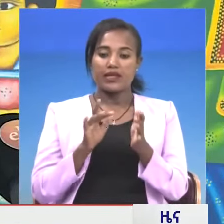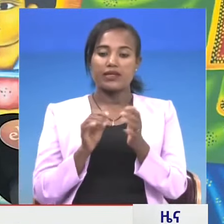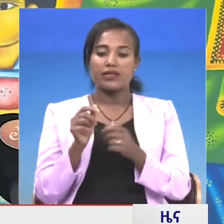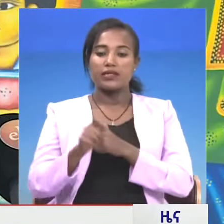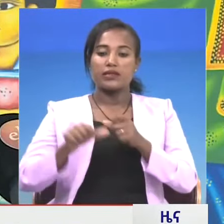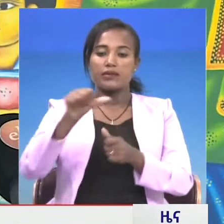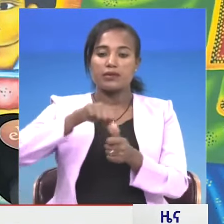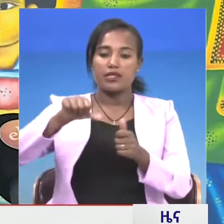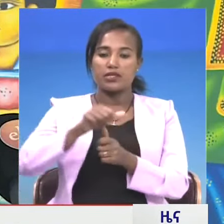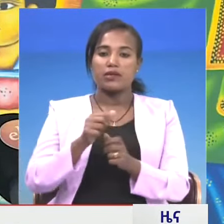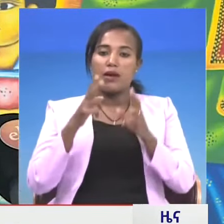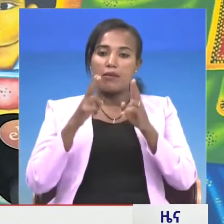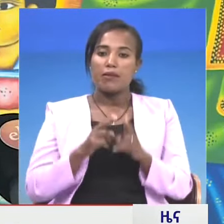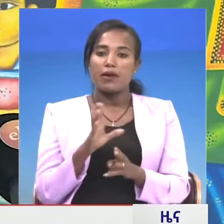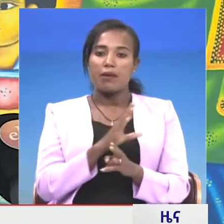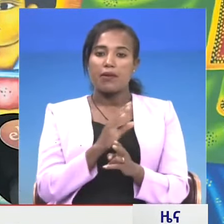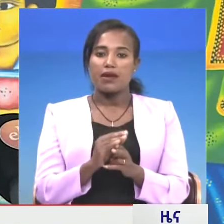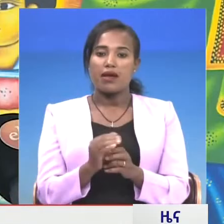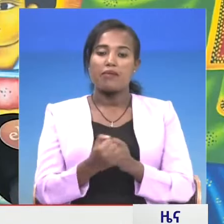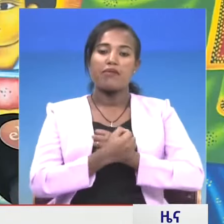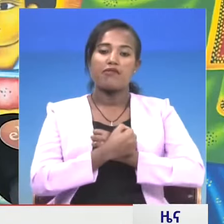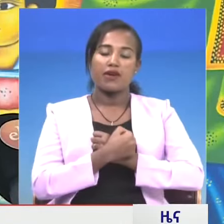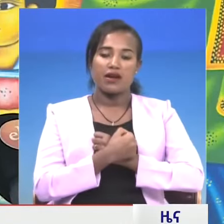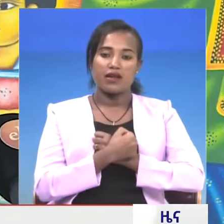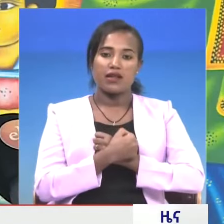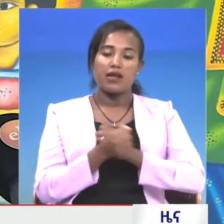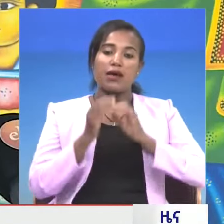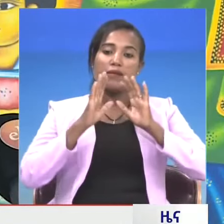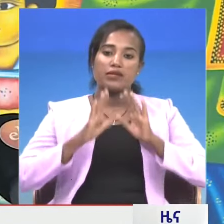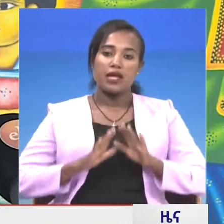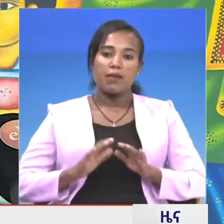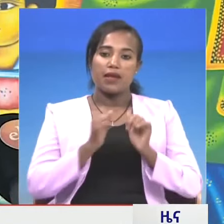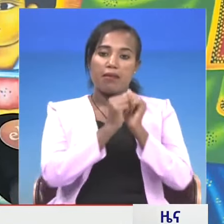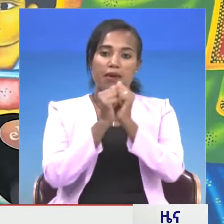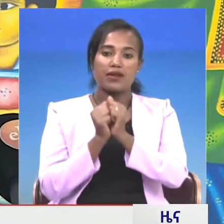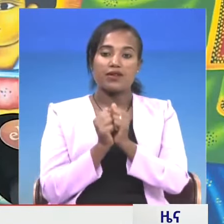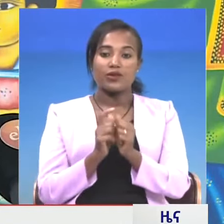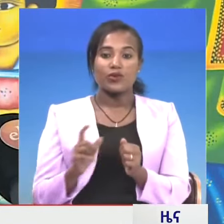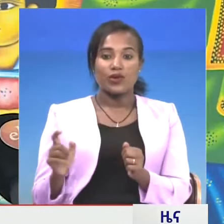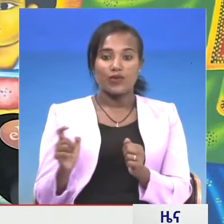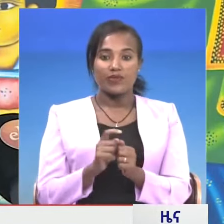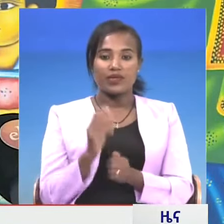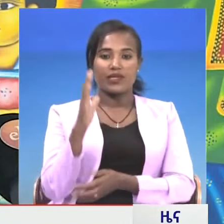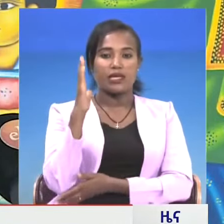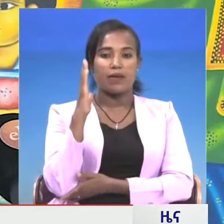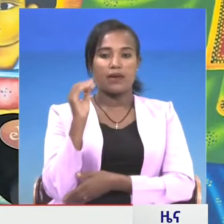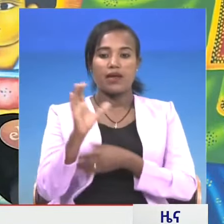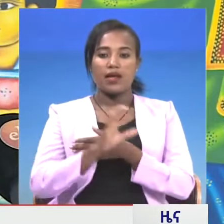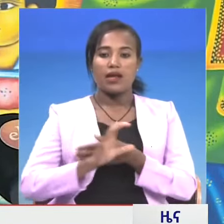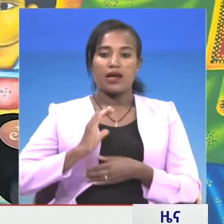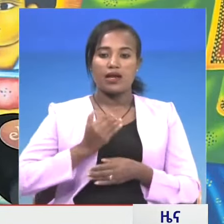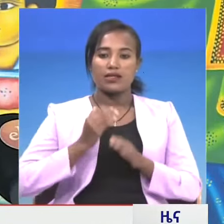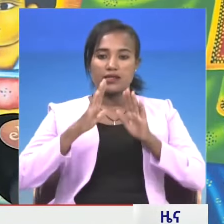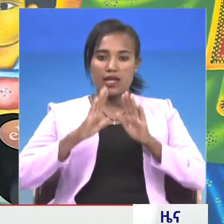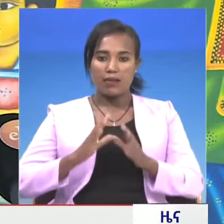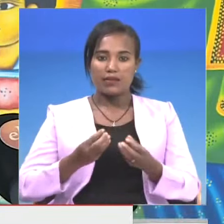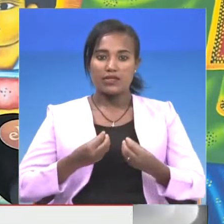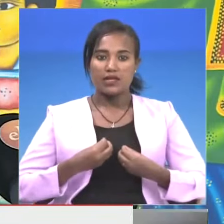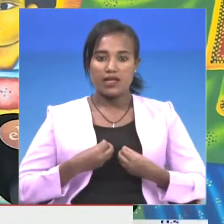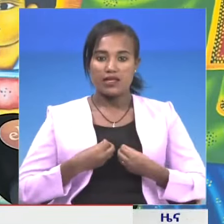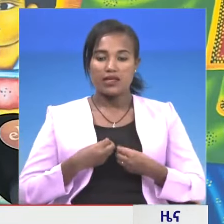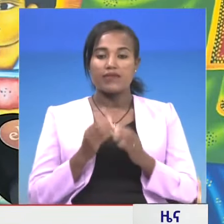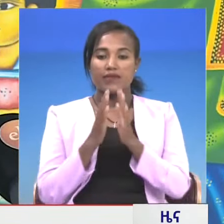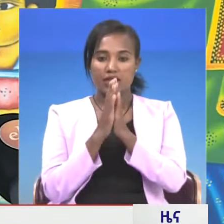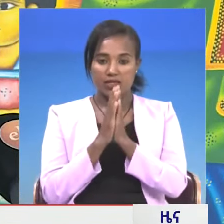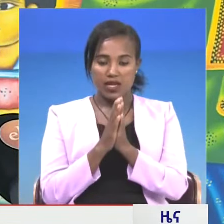በርሳችን በመከባበርና በመፈቃቀር በሰላምና በአንድነት ሁነን እግዚአብሔር ለሀገራችን ሰላምን እንዲሰጣት